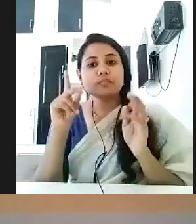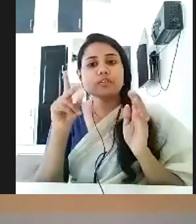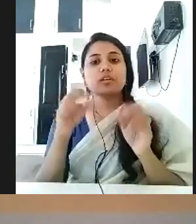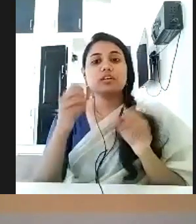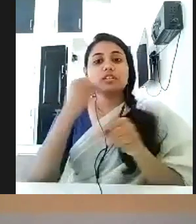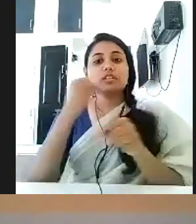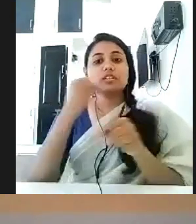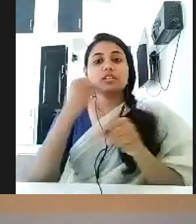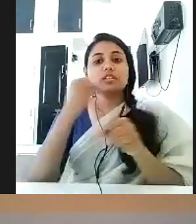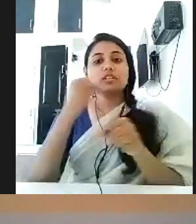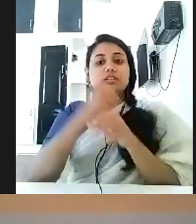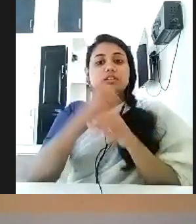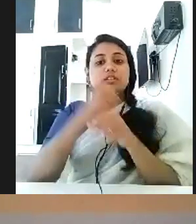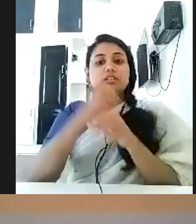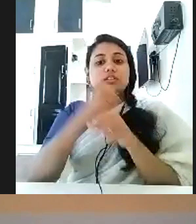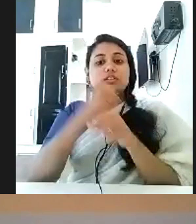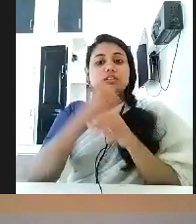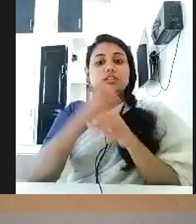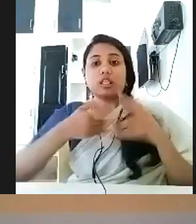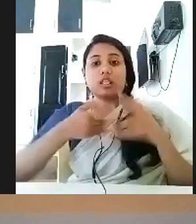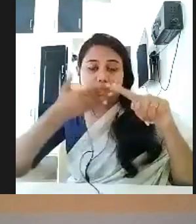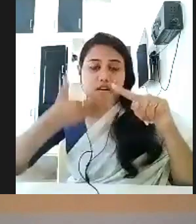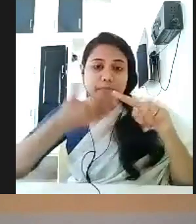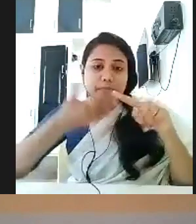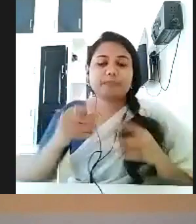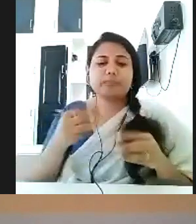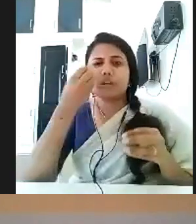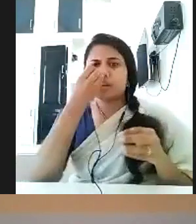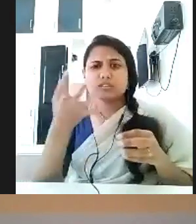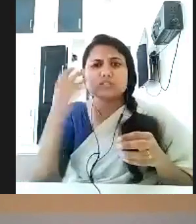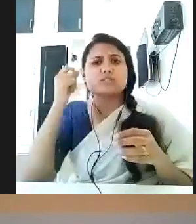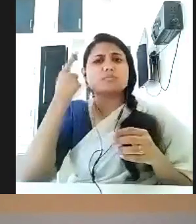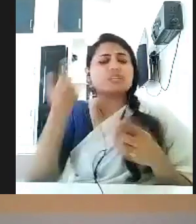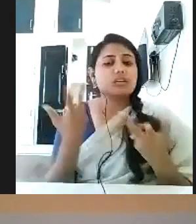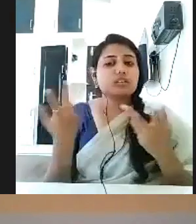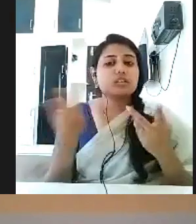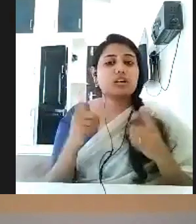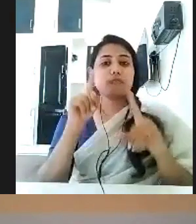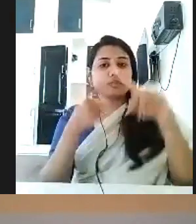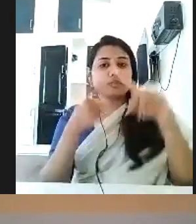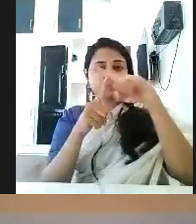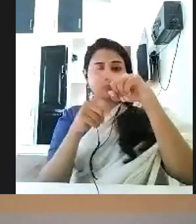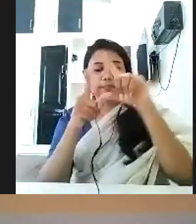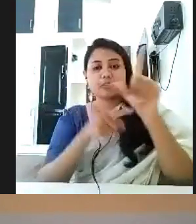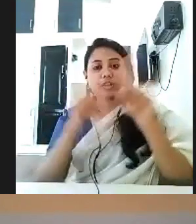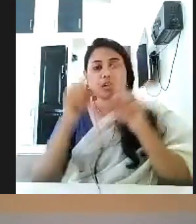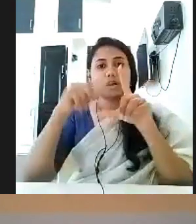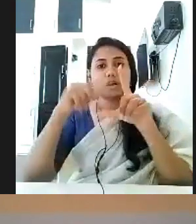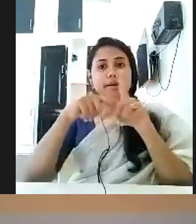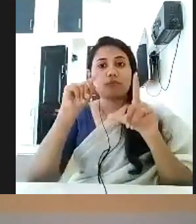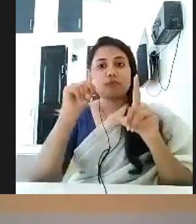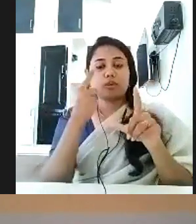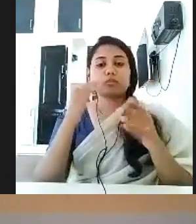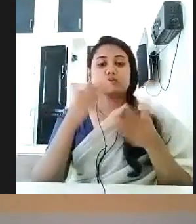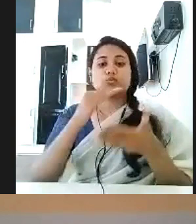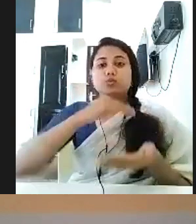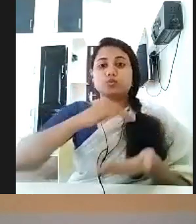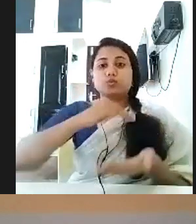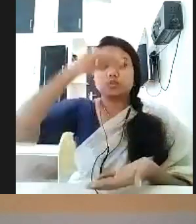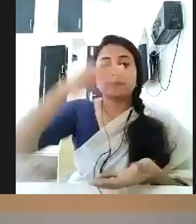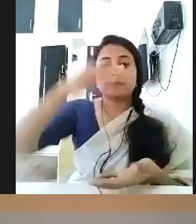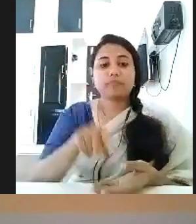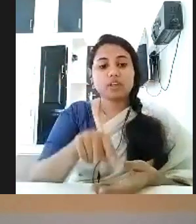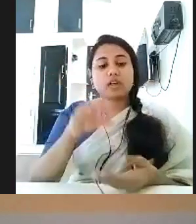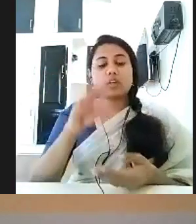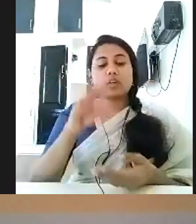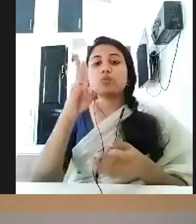അപ്പോൾ നിങ്ങളുടെ ഈസി ആയിട്ട് മനസ്സിലാക്കണമെങ്കിൽ ഒരു ടൈപ്പ് 1 കുട്ടി പെട്ടെന്ന്, അതായത് ഒരു 3 വയസ്സിന് മുമ്പ് ഈ ഒരു മരുന്ന്